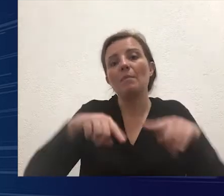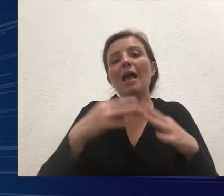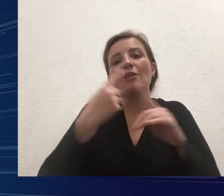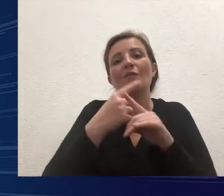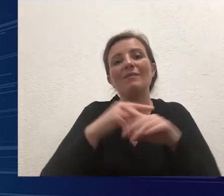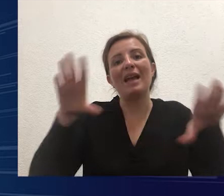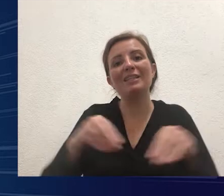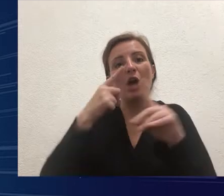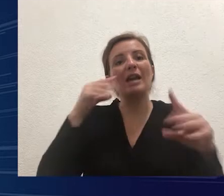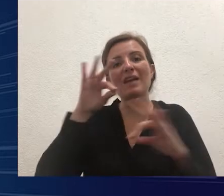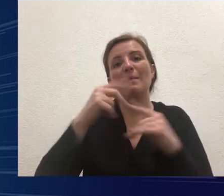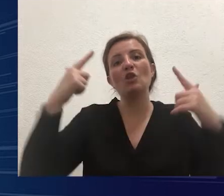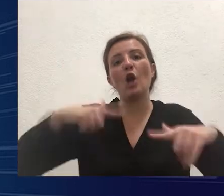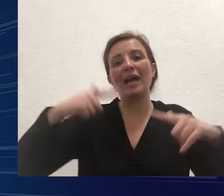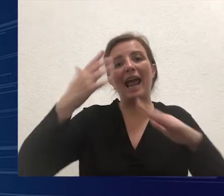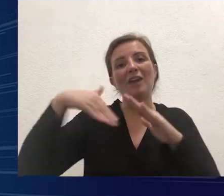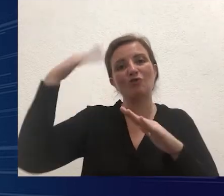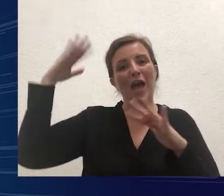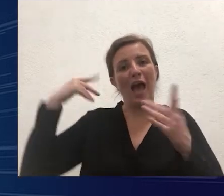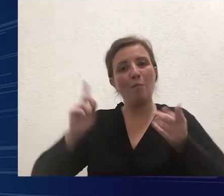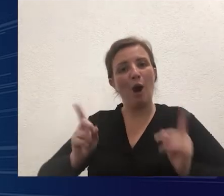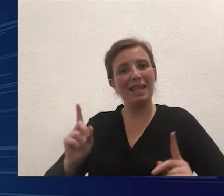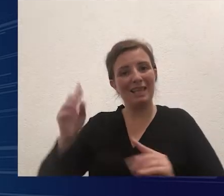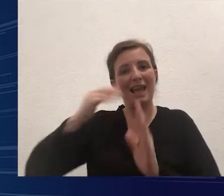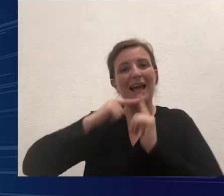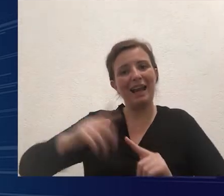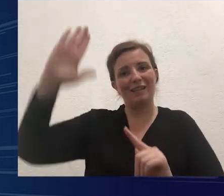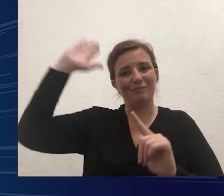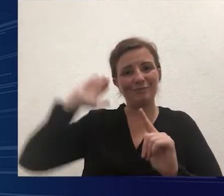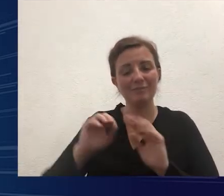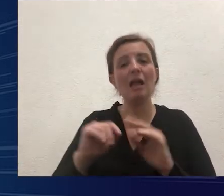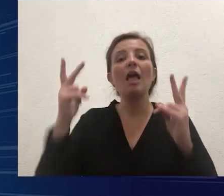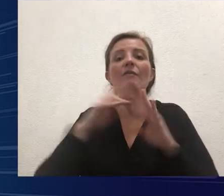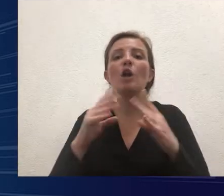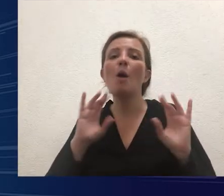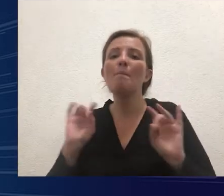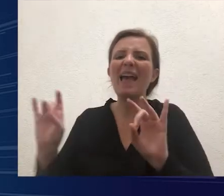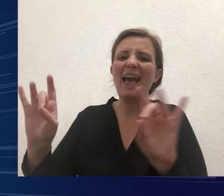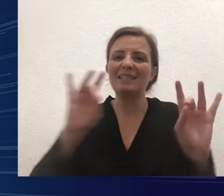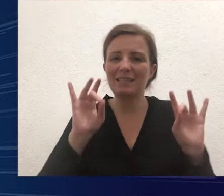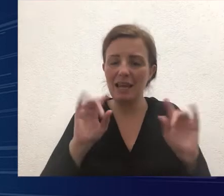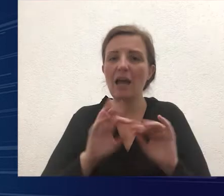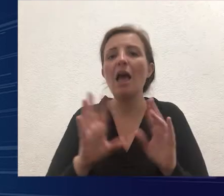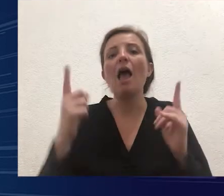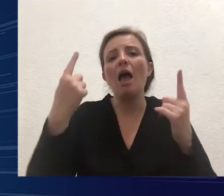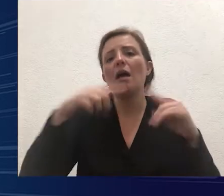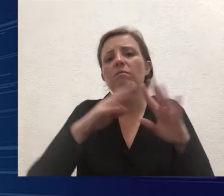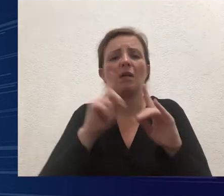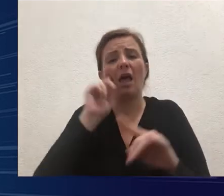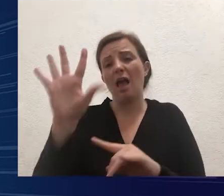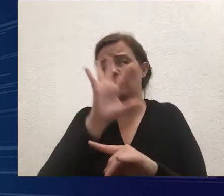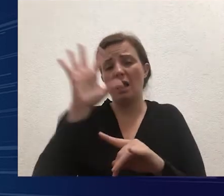iniziata da un riferimento alla tradizione politica ellenica all'interno della quale la pestilenza insomma